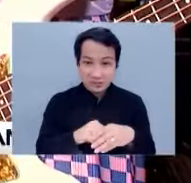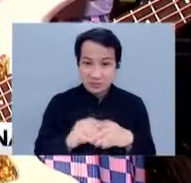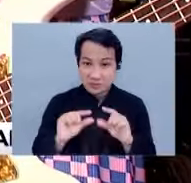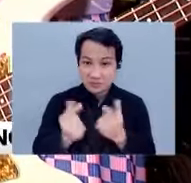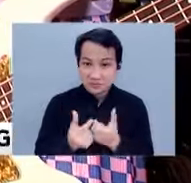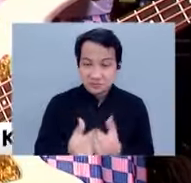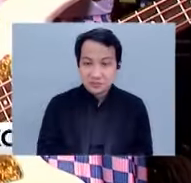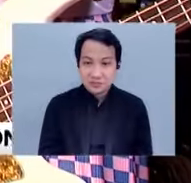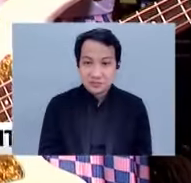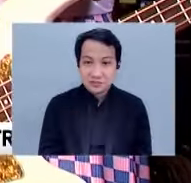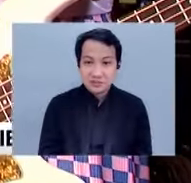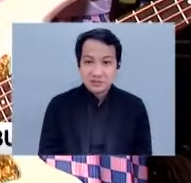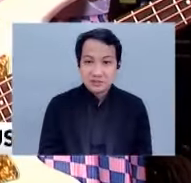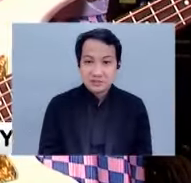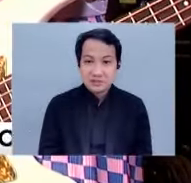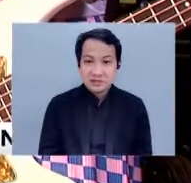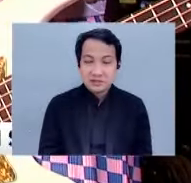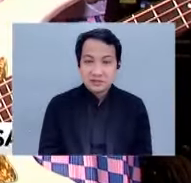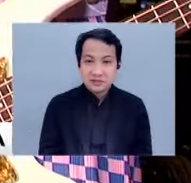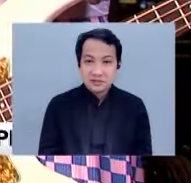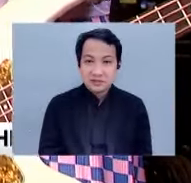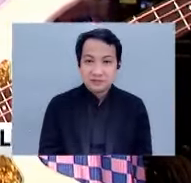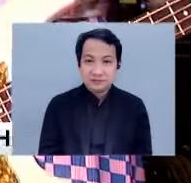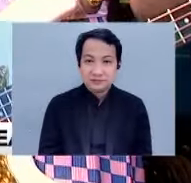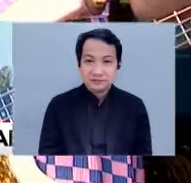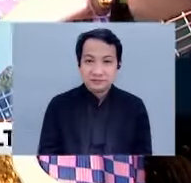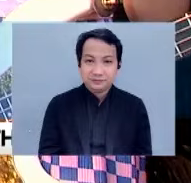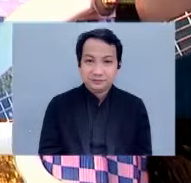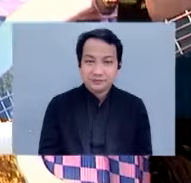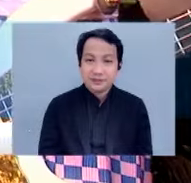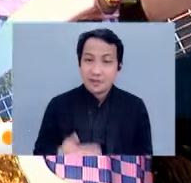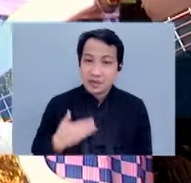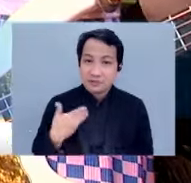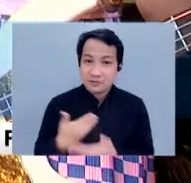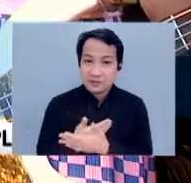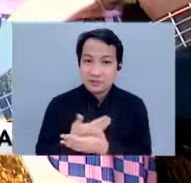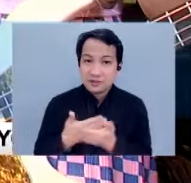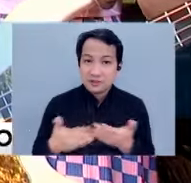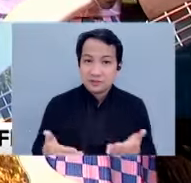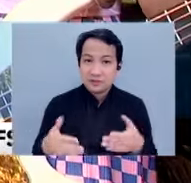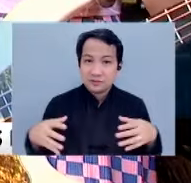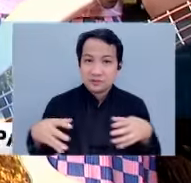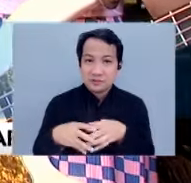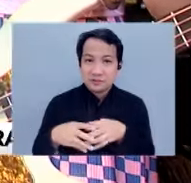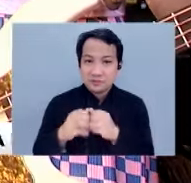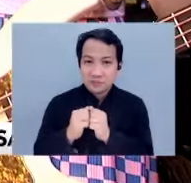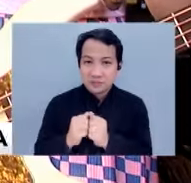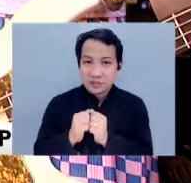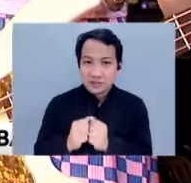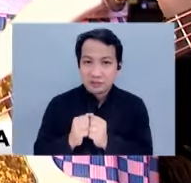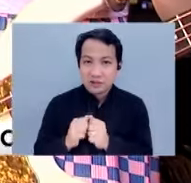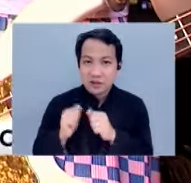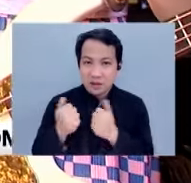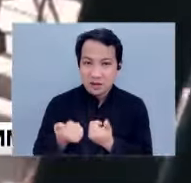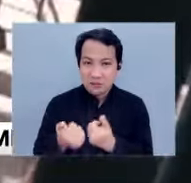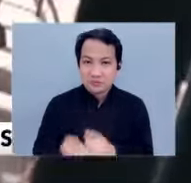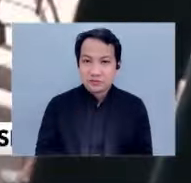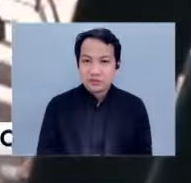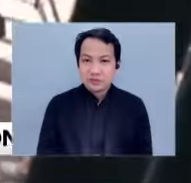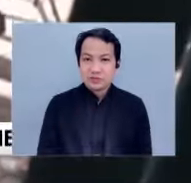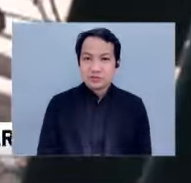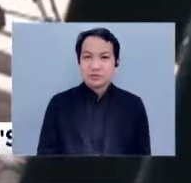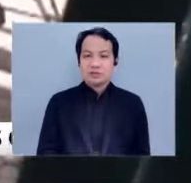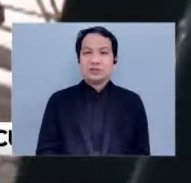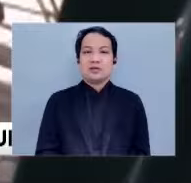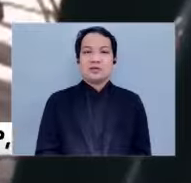Actually, yung thing sa band, how we really gelled together, or paano kami naging band din kasi naturally din